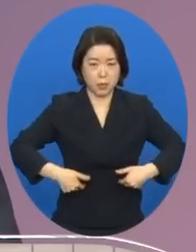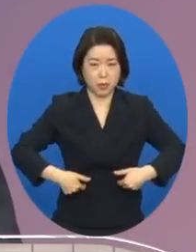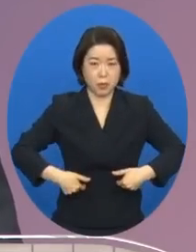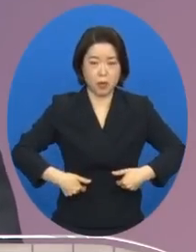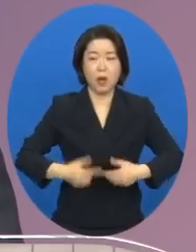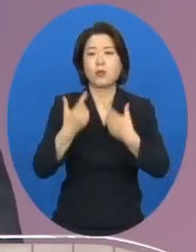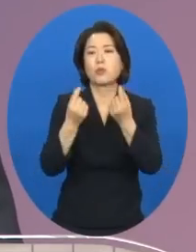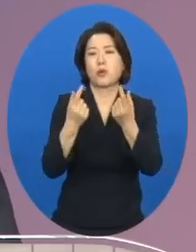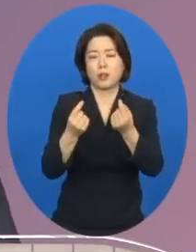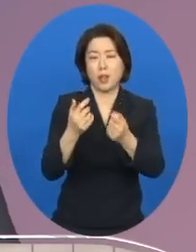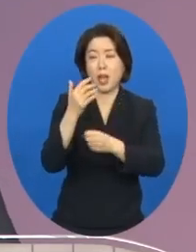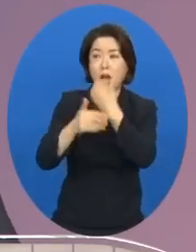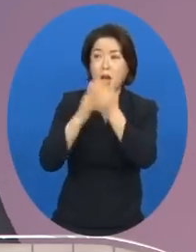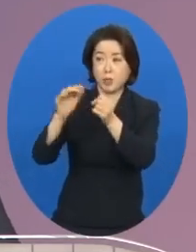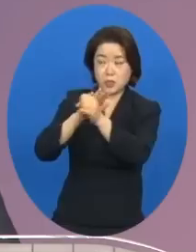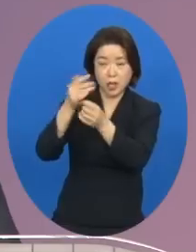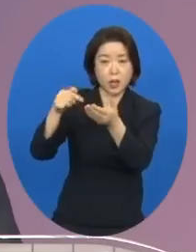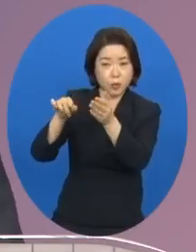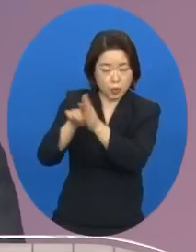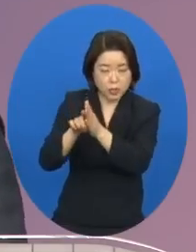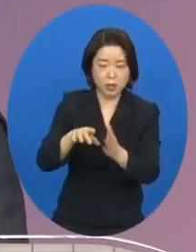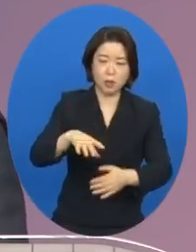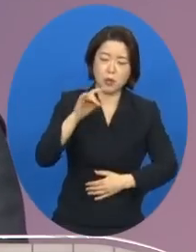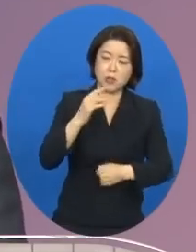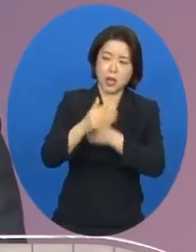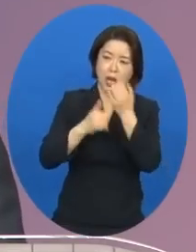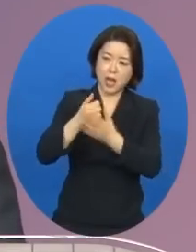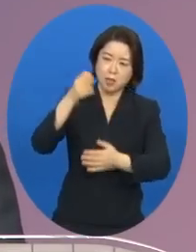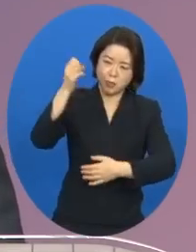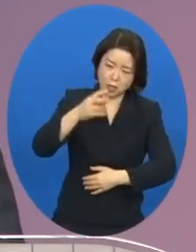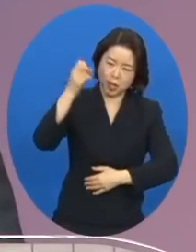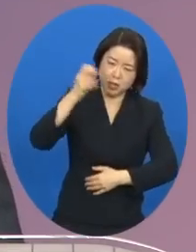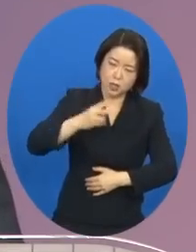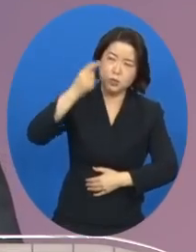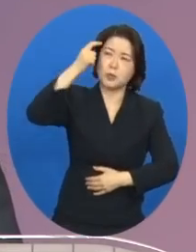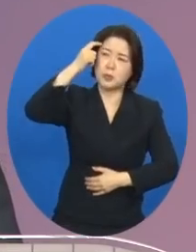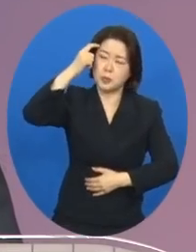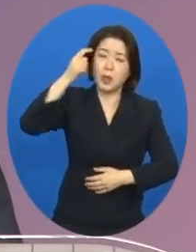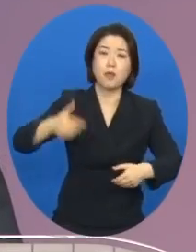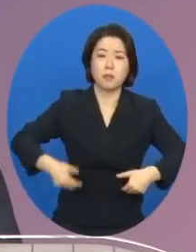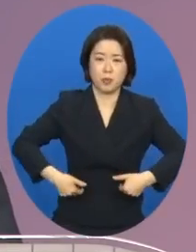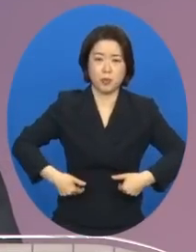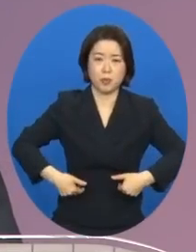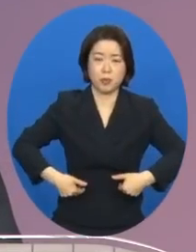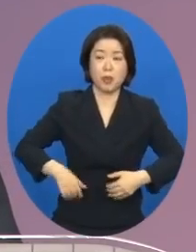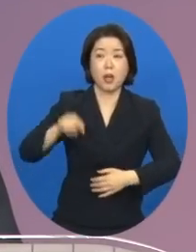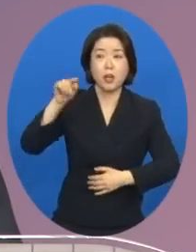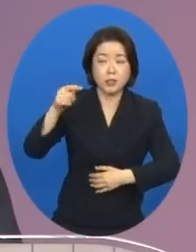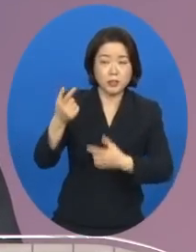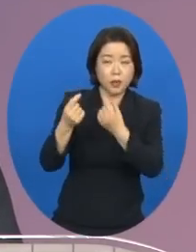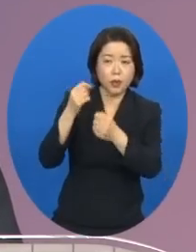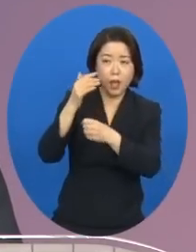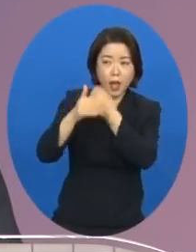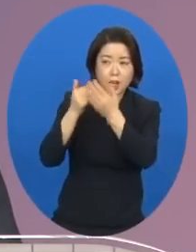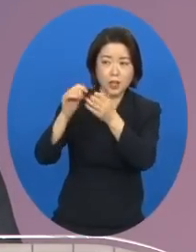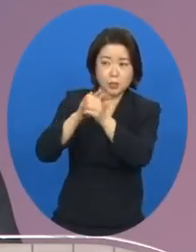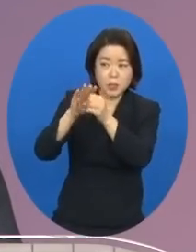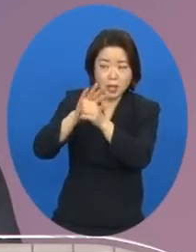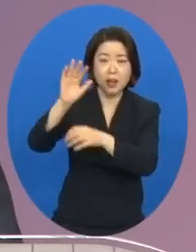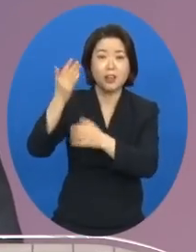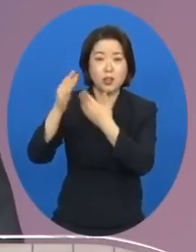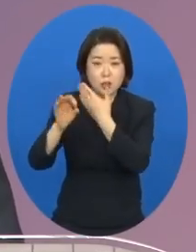마찬가지입니다. 하나님을 사랑하려면 먼저 하나님을 자주 생각해야 합니다. 그리고 그렇게 하나님을 사랑하게 되었을